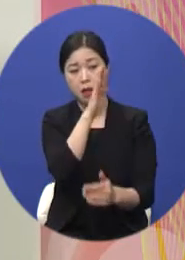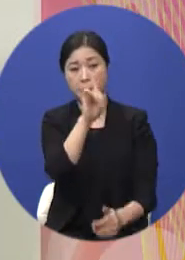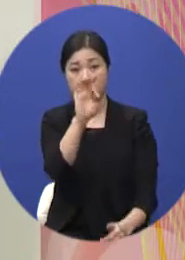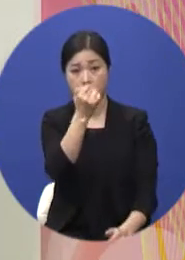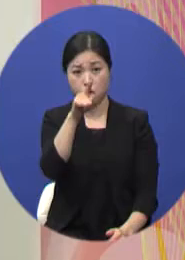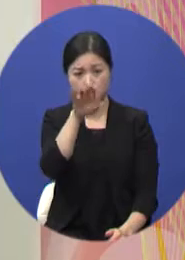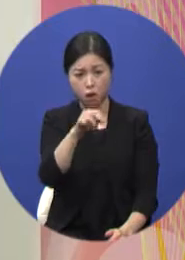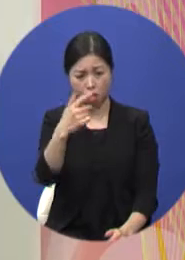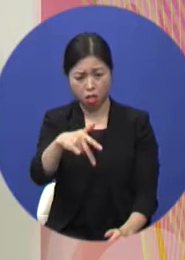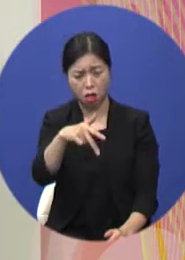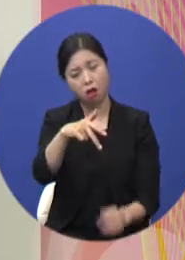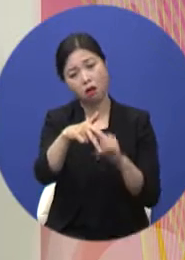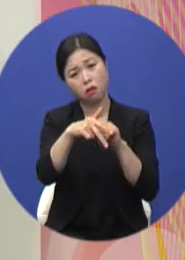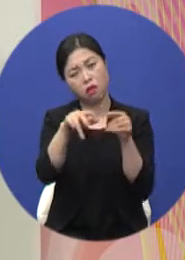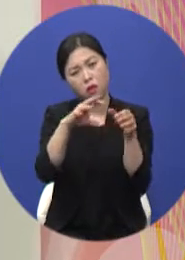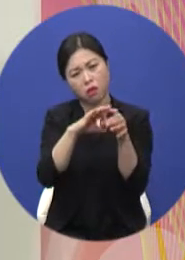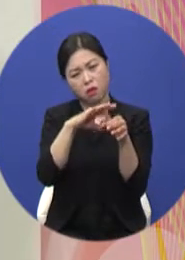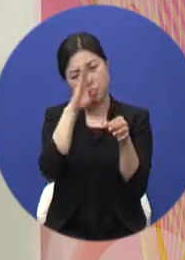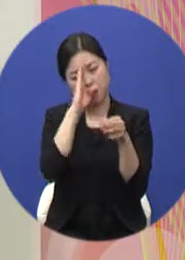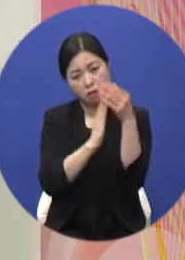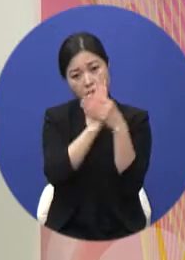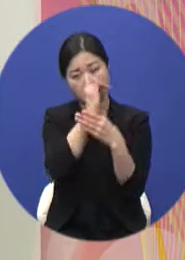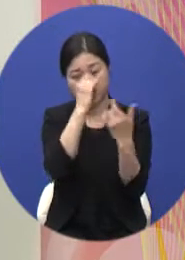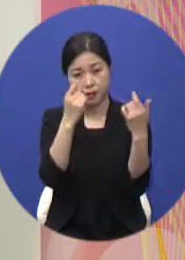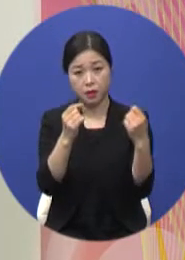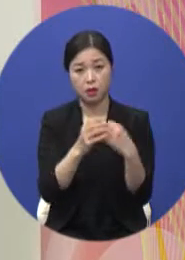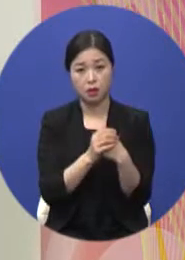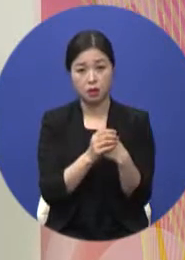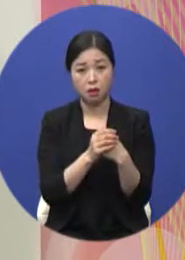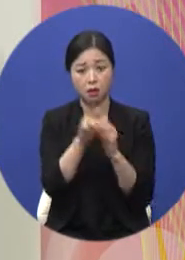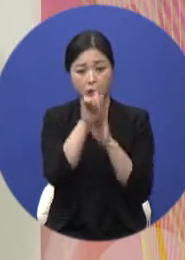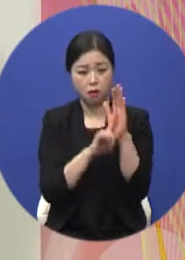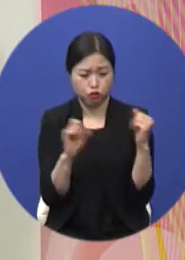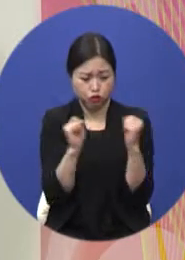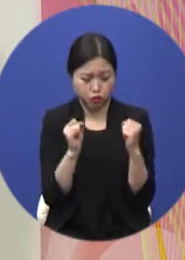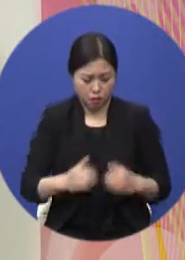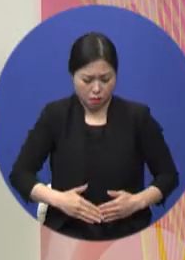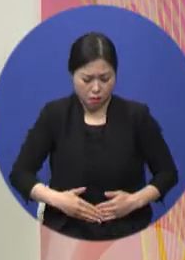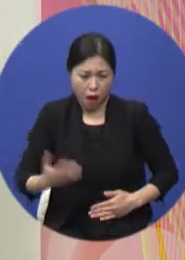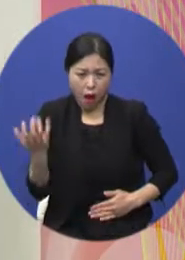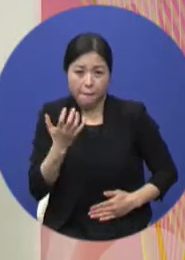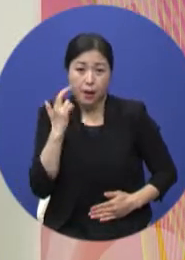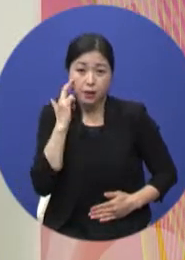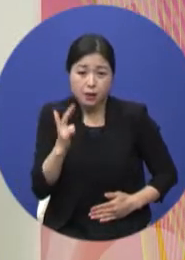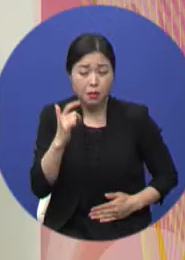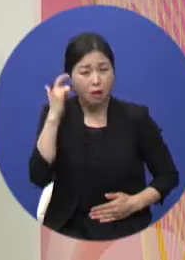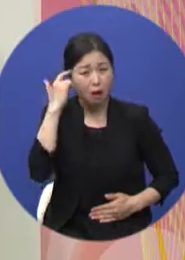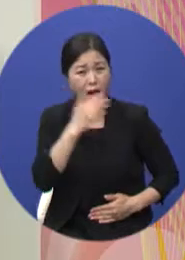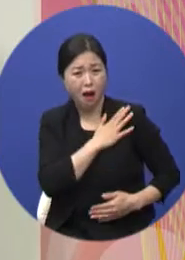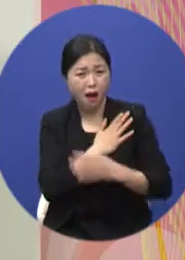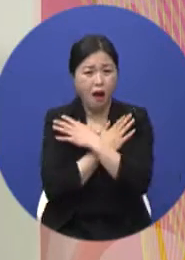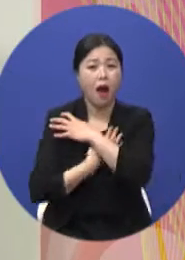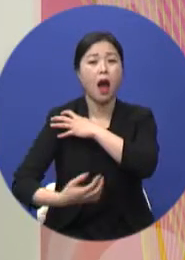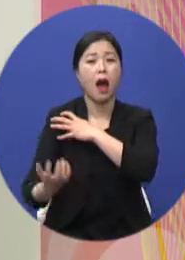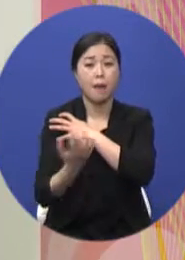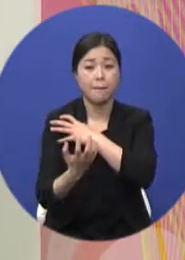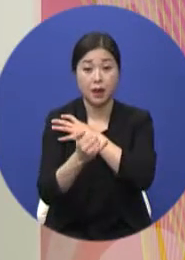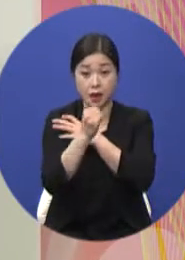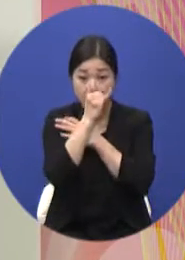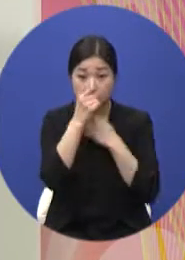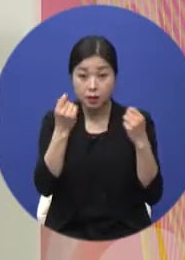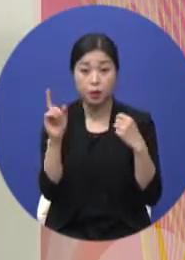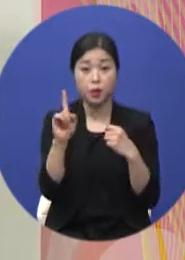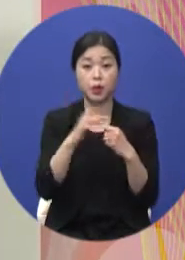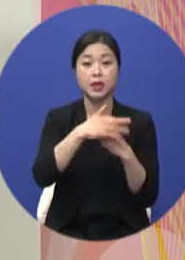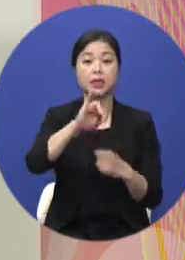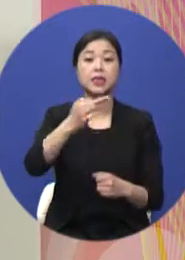지금처럼 날씨가 갑자기 추워지거나 그러면 계속 그 노인네처럼 계속 아랫배가 아프고 어디가 결리고 뭐 하는 증상이 나타나는 게